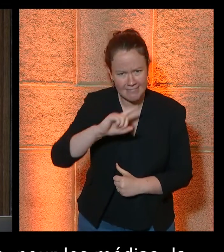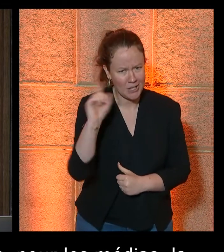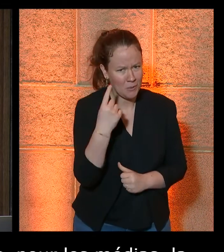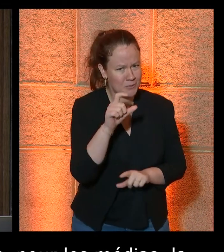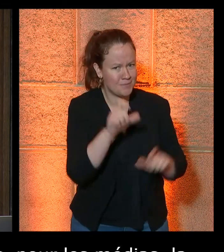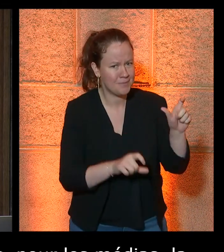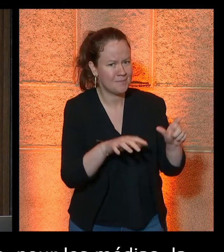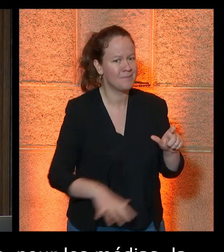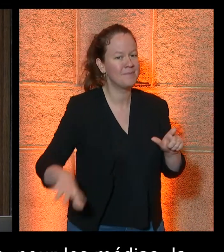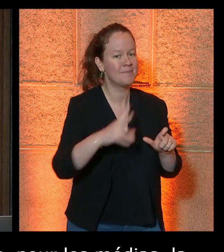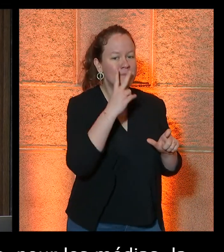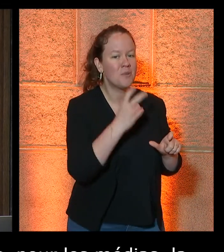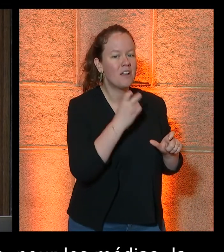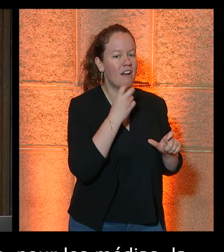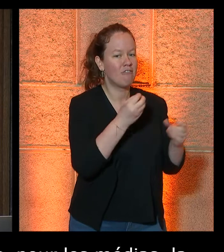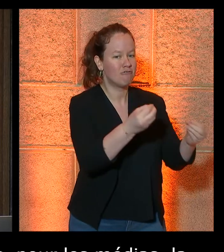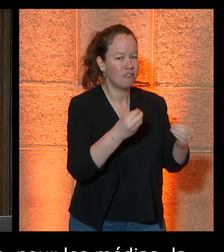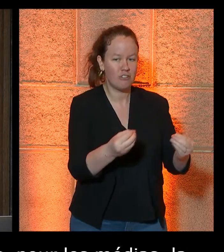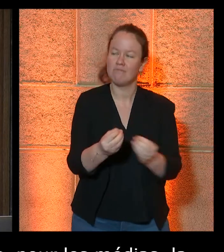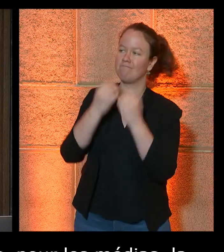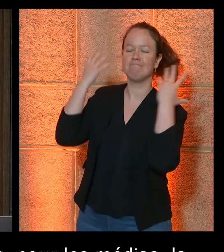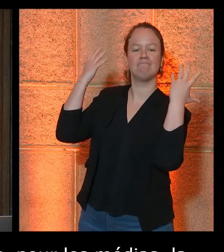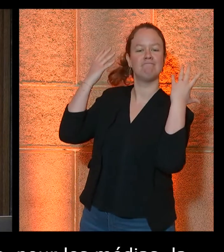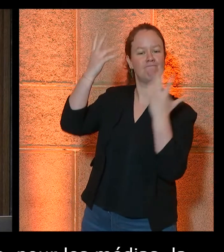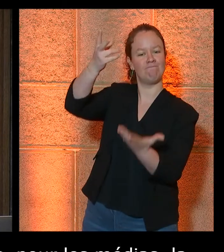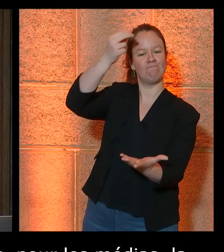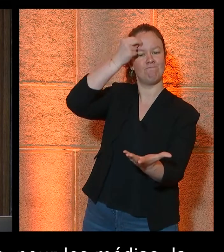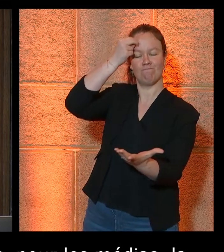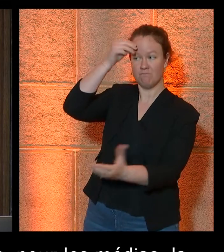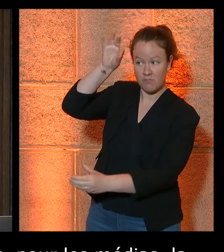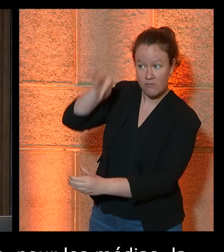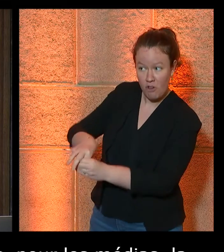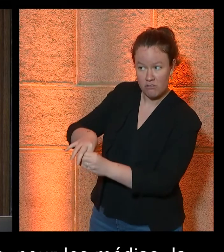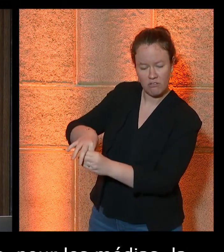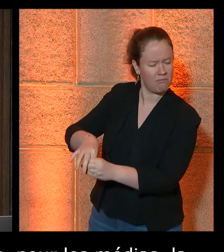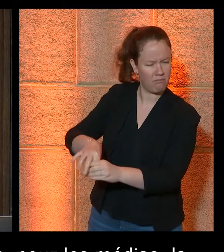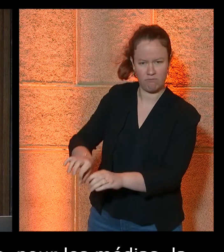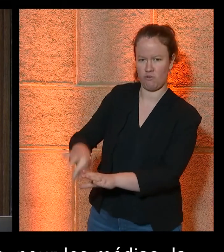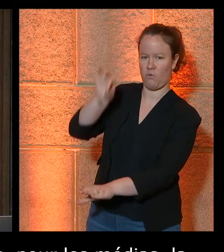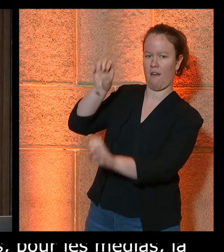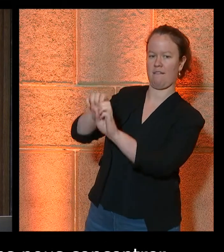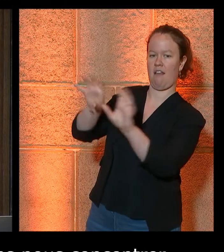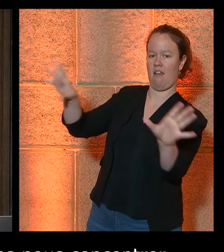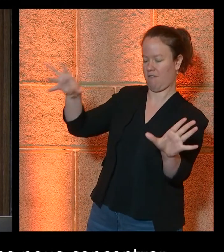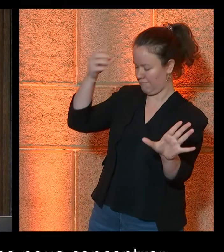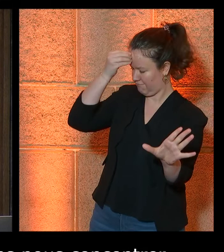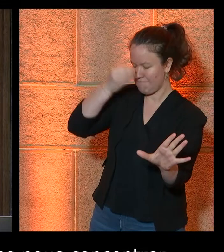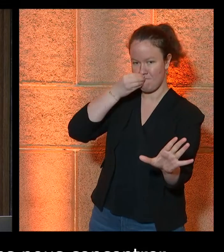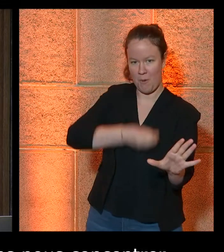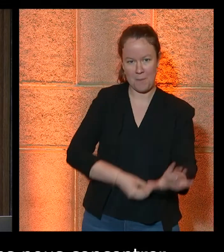citoyens puissent vraiment participer au débat public et faire leur choix de la manière la plus éclairée